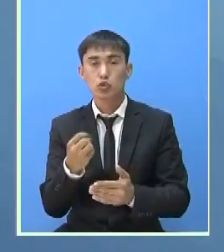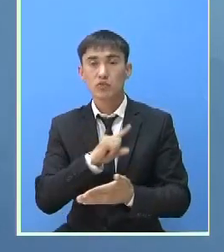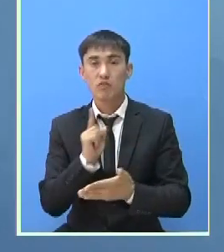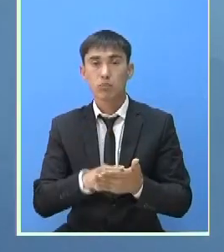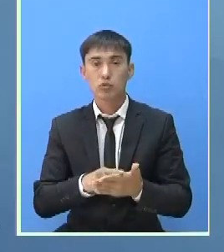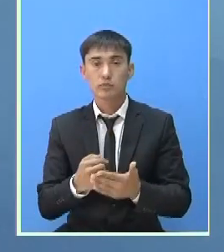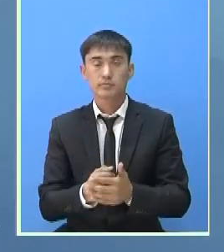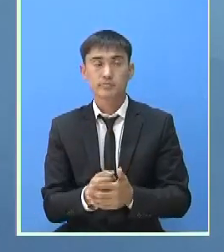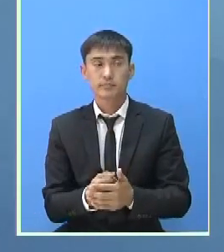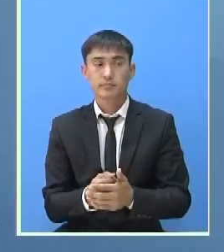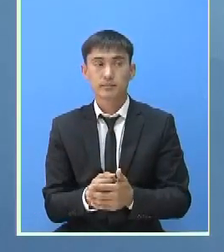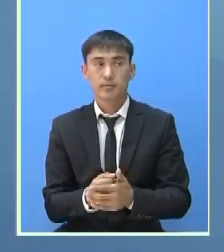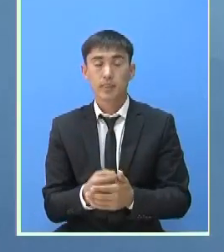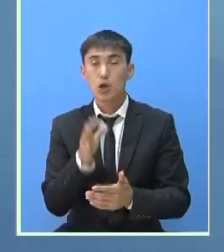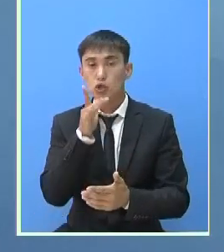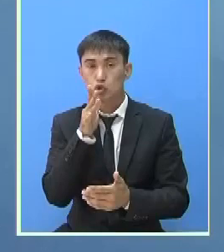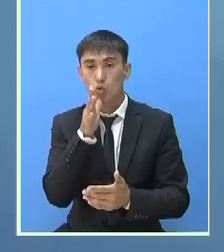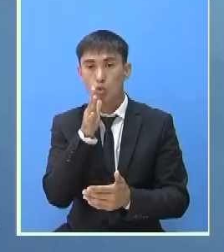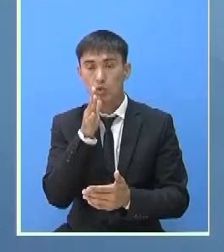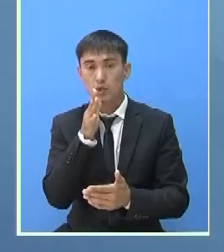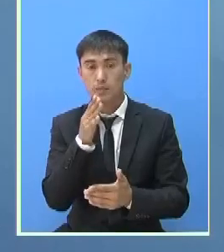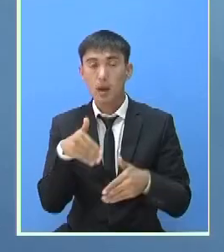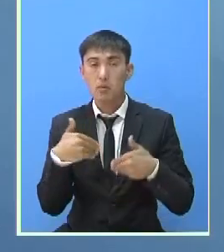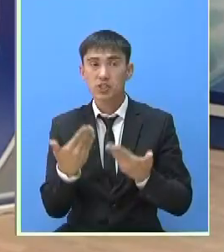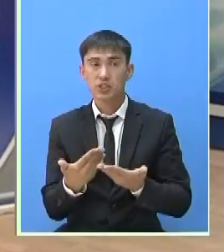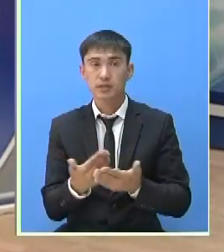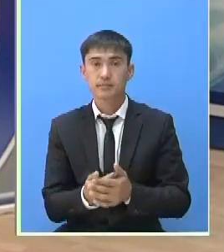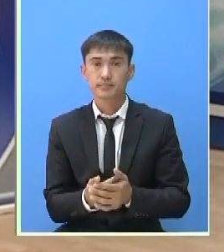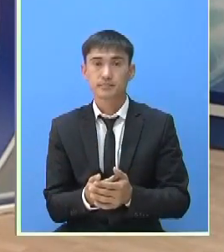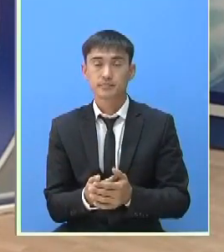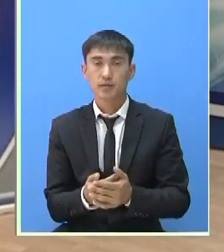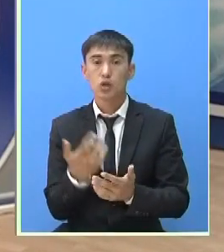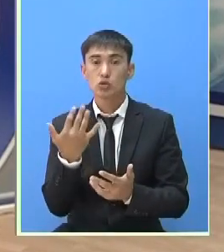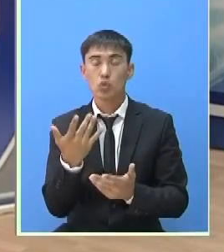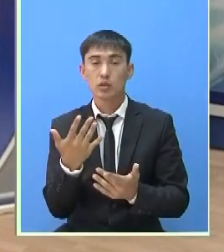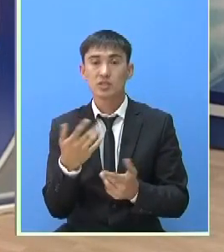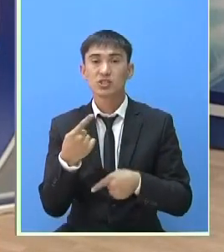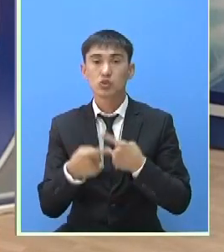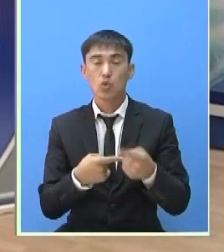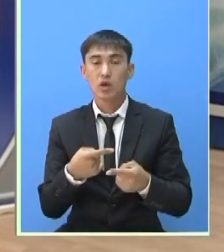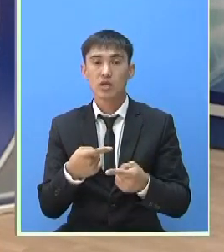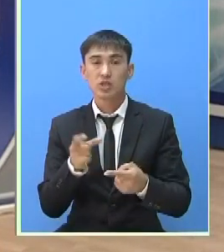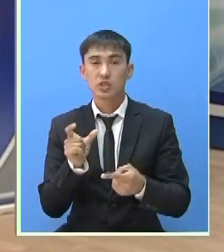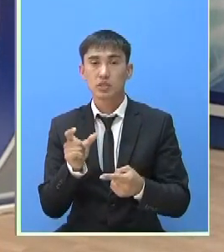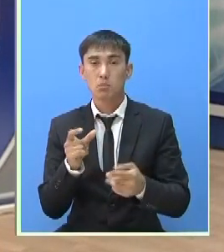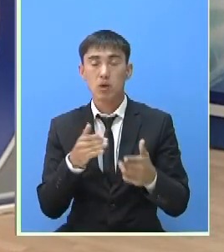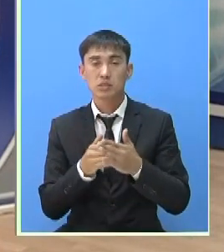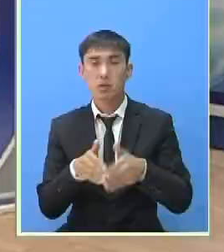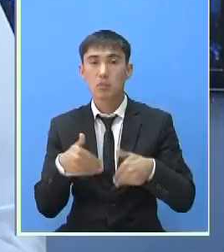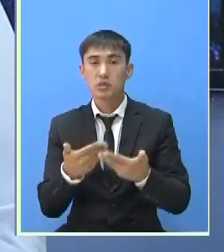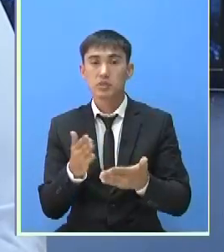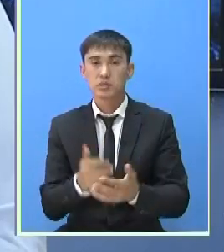вопрос, извиняюсь. Срок обращений сколько составляет? Через сколько человек может максимально